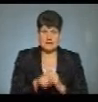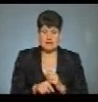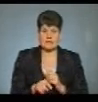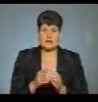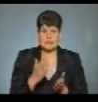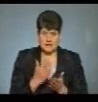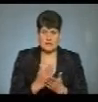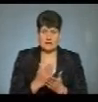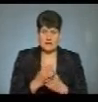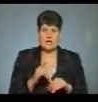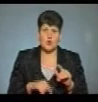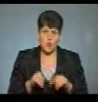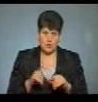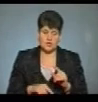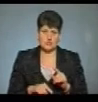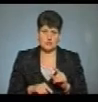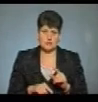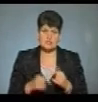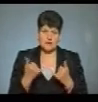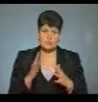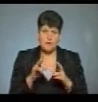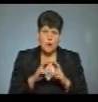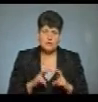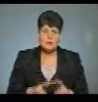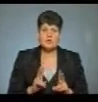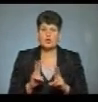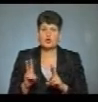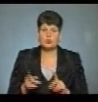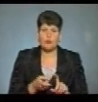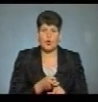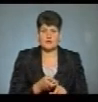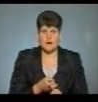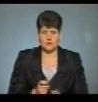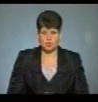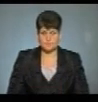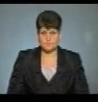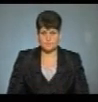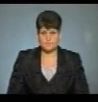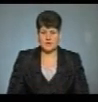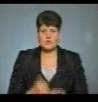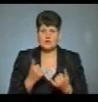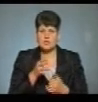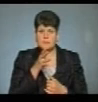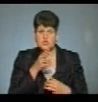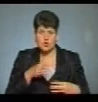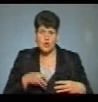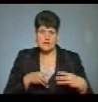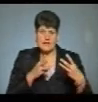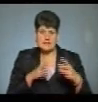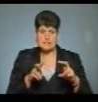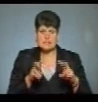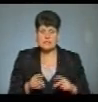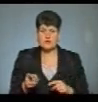звичайно, є і родичі. Зараз будемо розбиратися, хто по контакту. Сьогодні під час онлайн-засідання